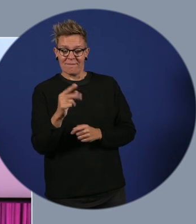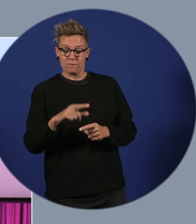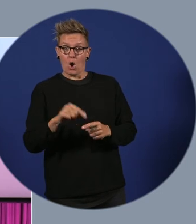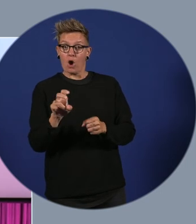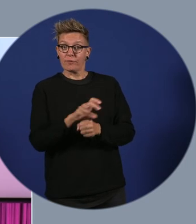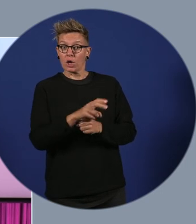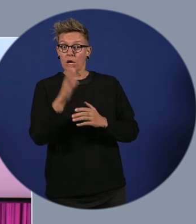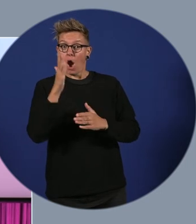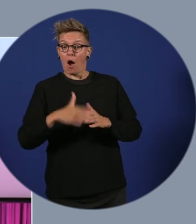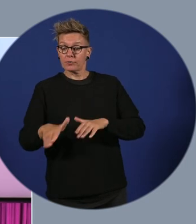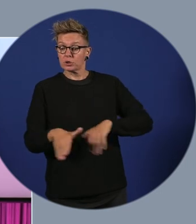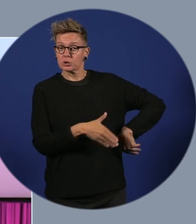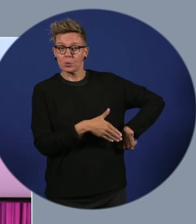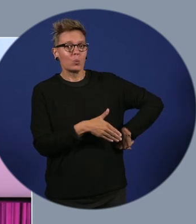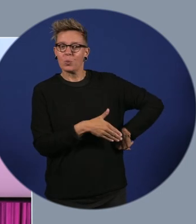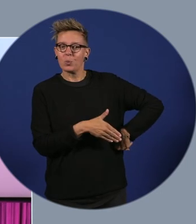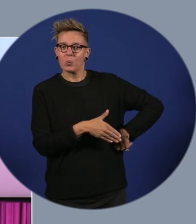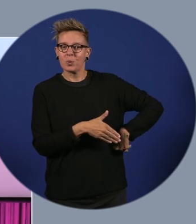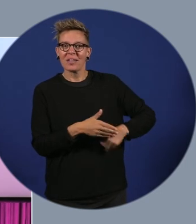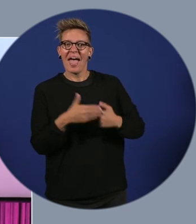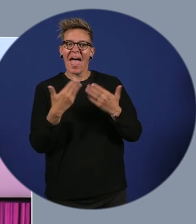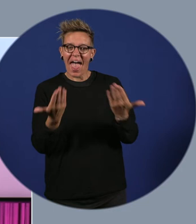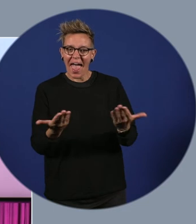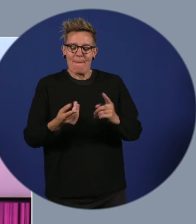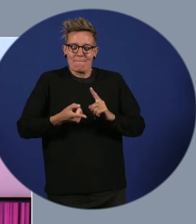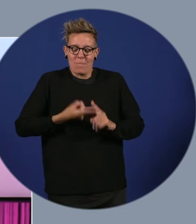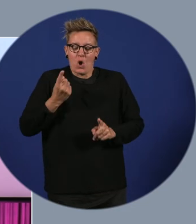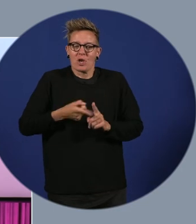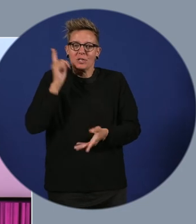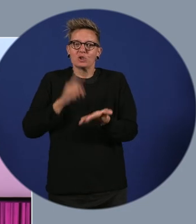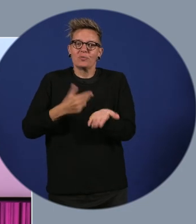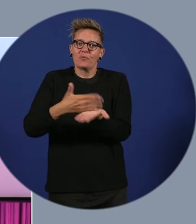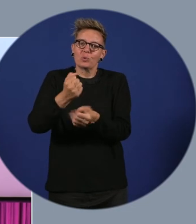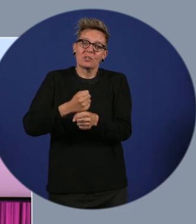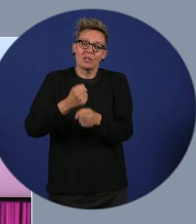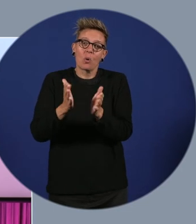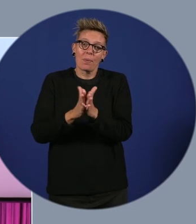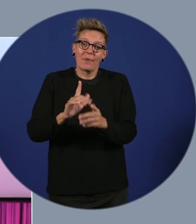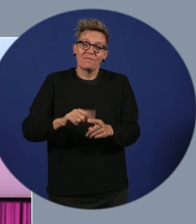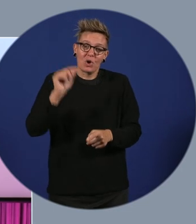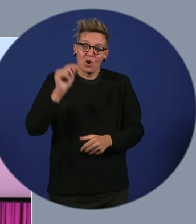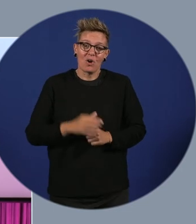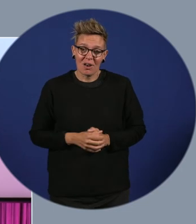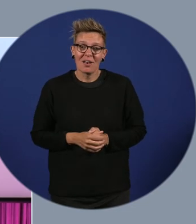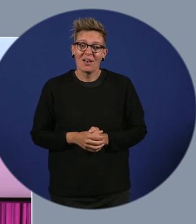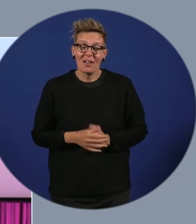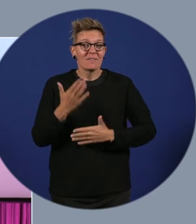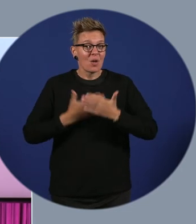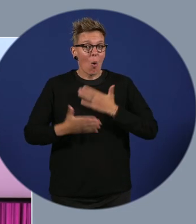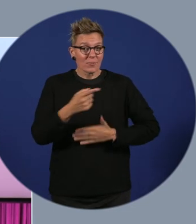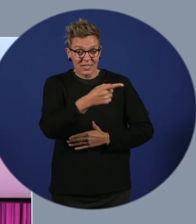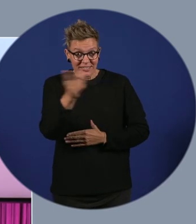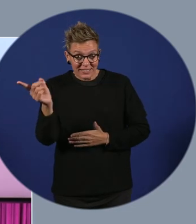som ett avslut, utan nu vill vi att det här ska vara ett avstamp för att fortsätta jobba med det. Och vi hoppas att ni ute